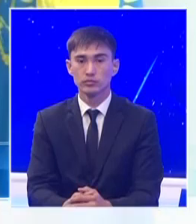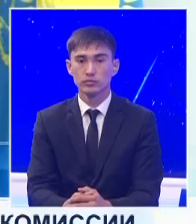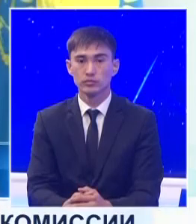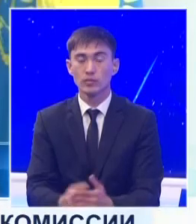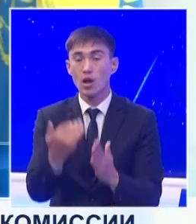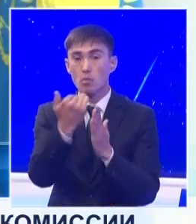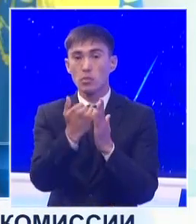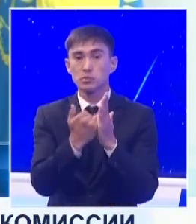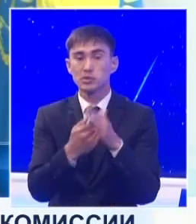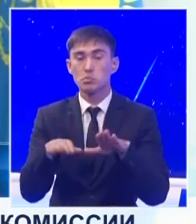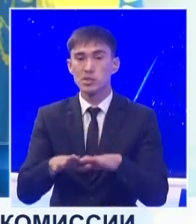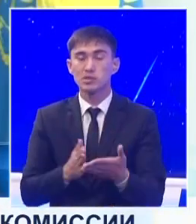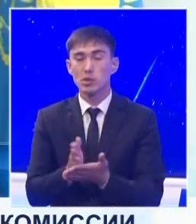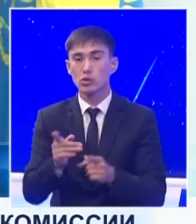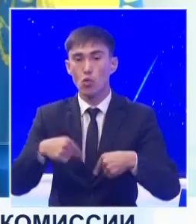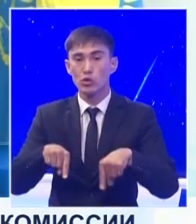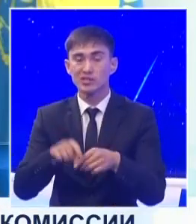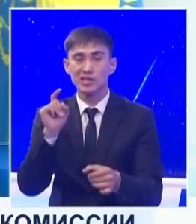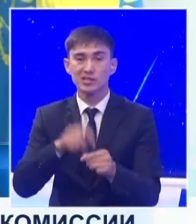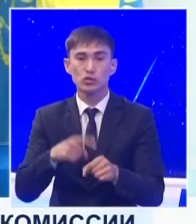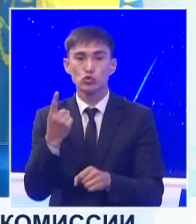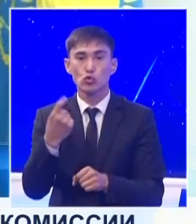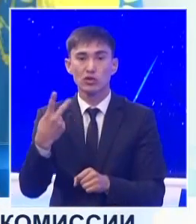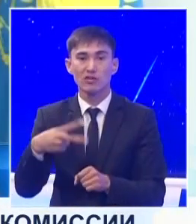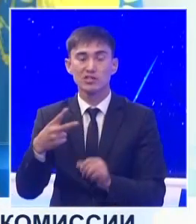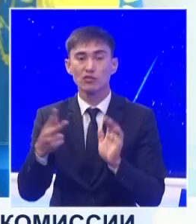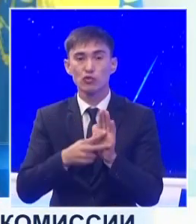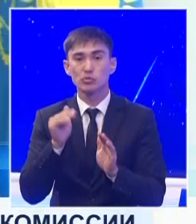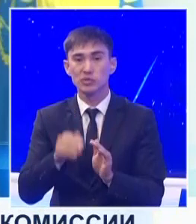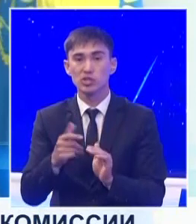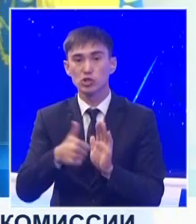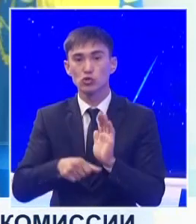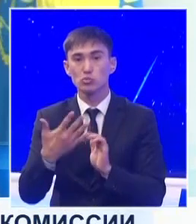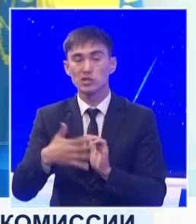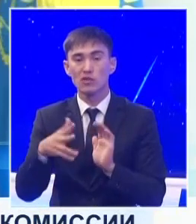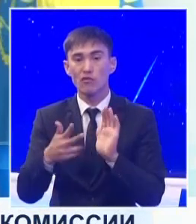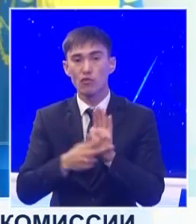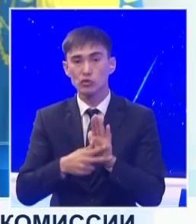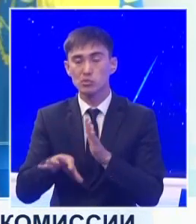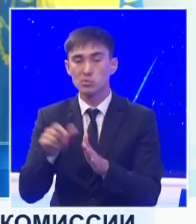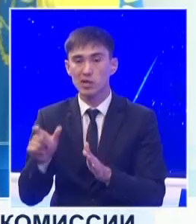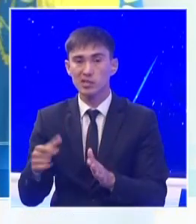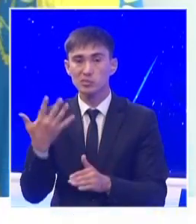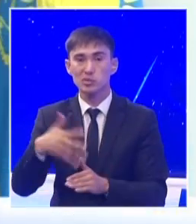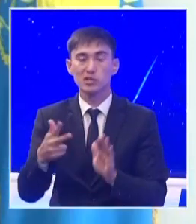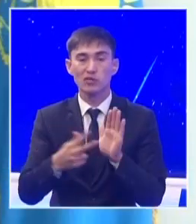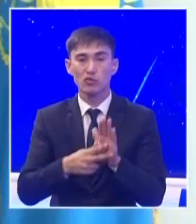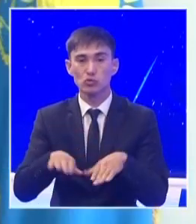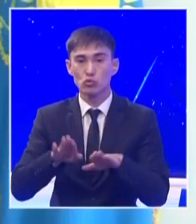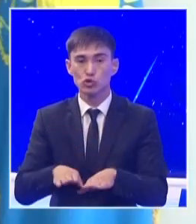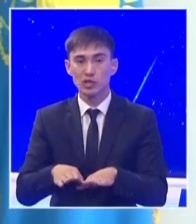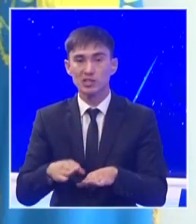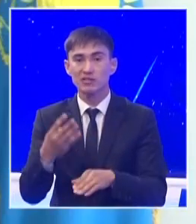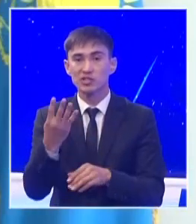По спискам местных исполнительных органов зарегистрировано 128 658 избирателей. Из 58